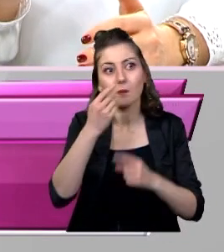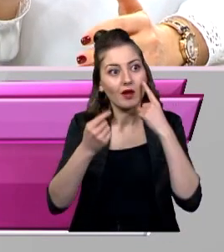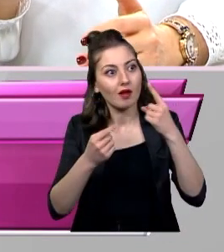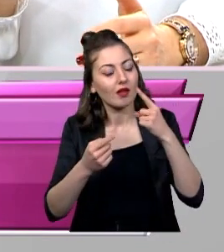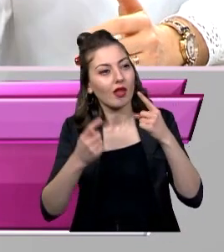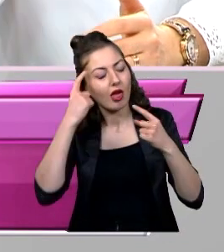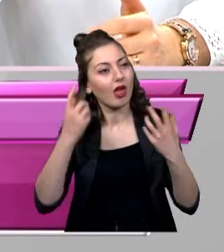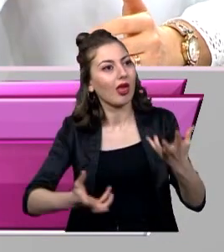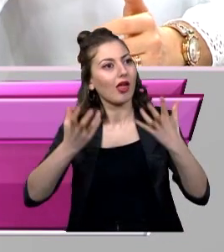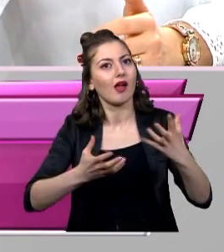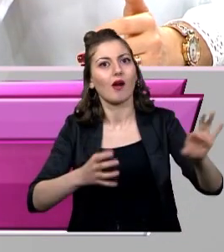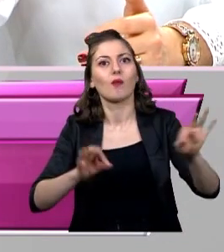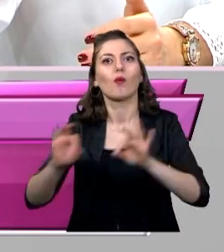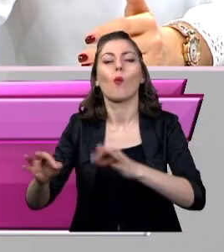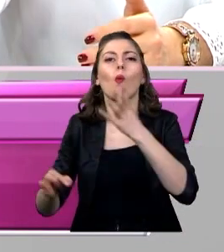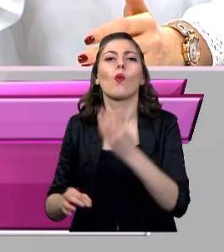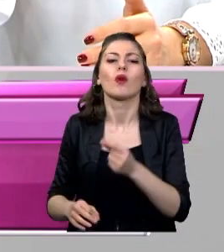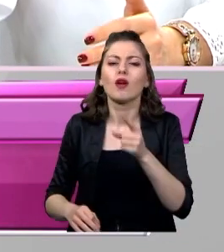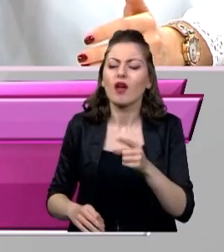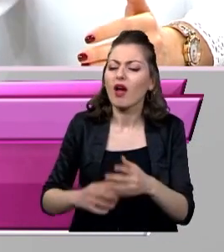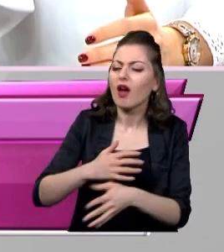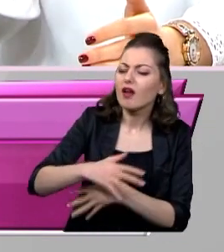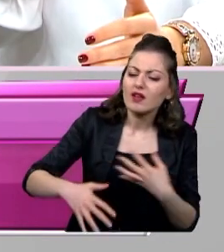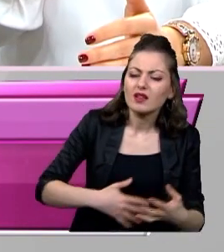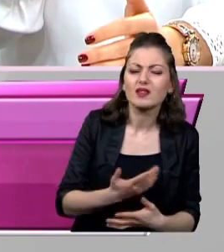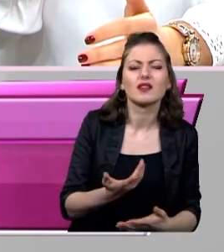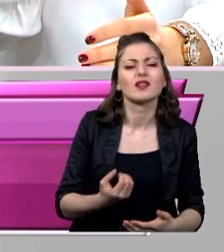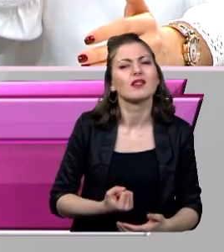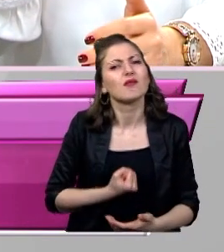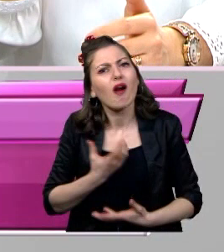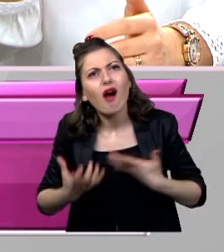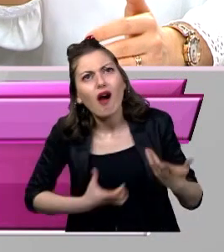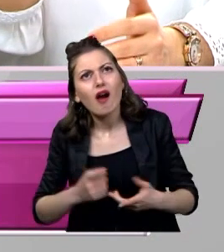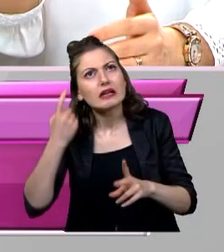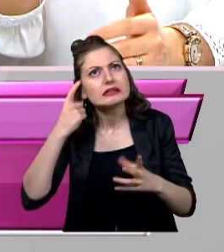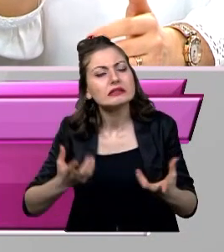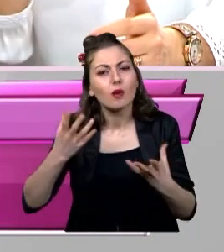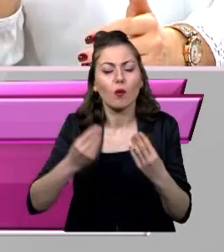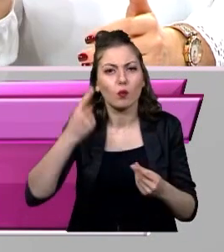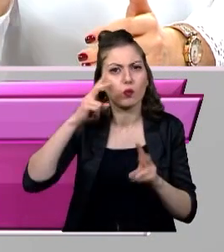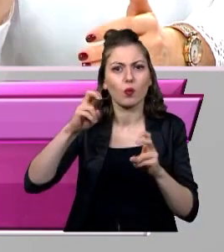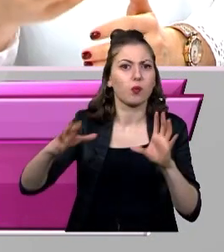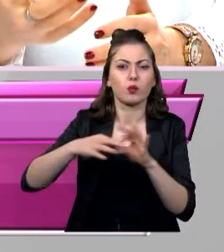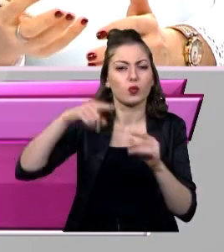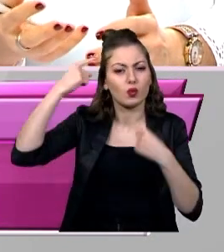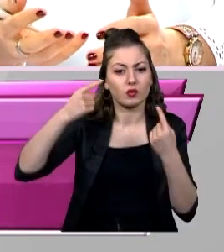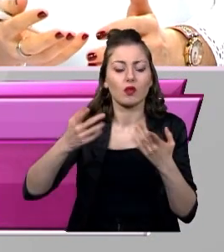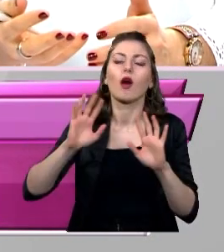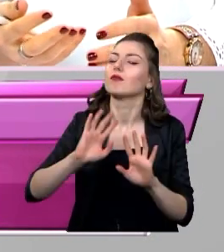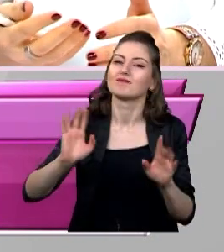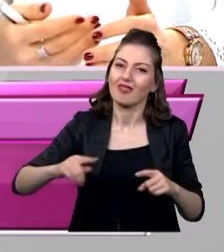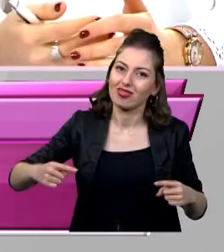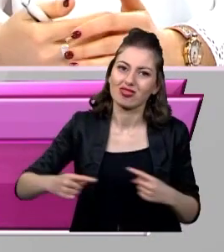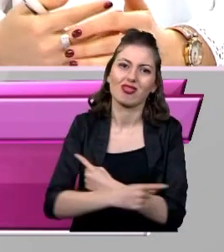Yani o da kaygılanır İçerisinde bulunduğu olayın kaygı verilecek bir olay olduğunu düşünür her iki biz tam